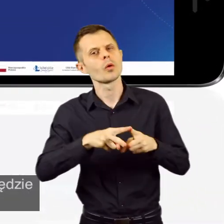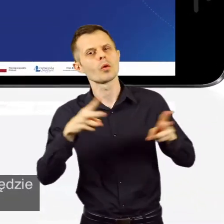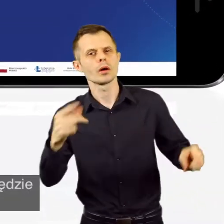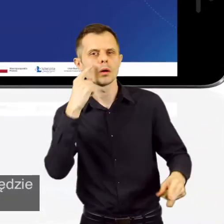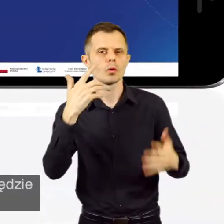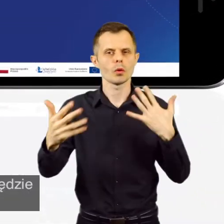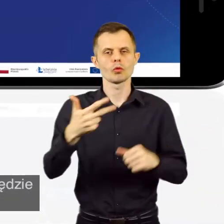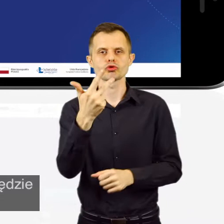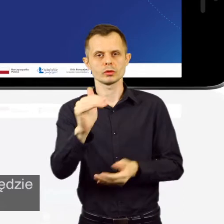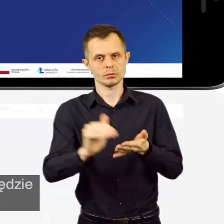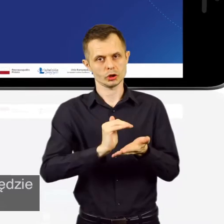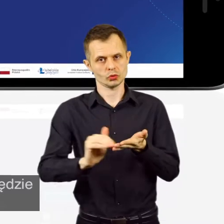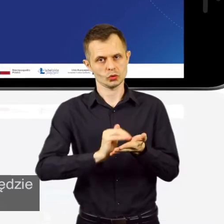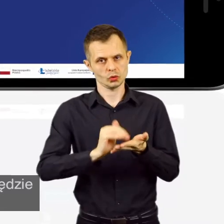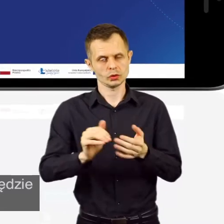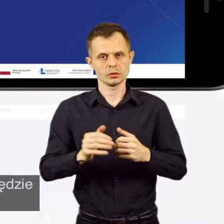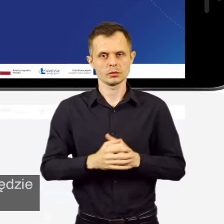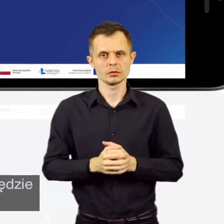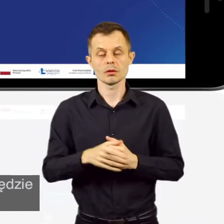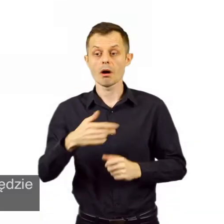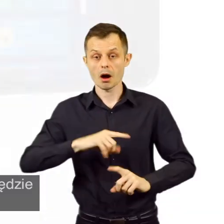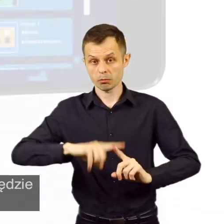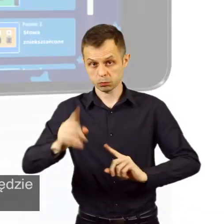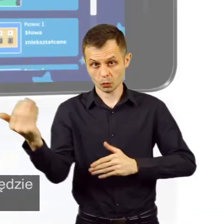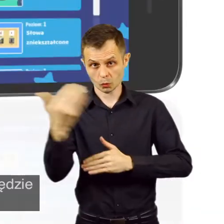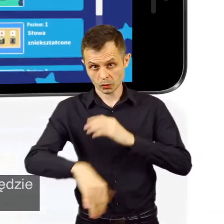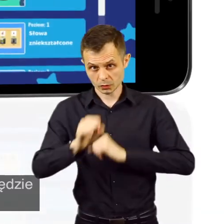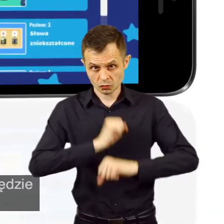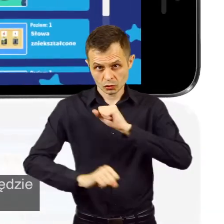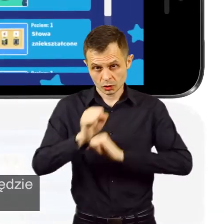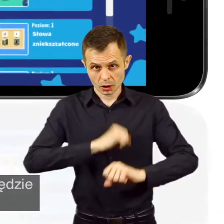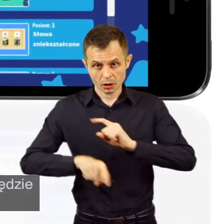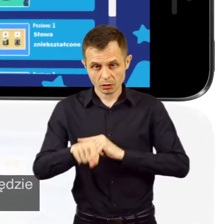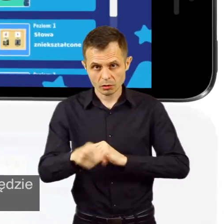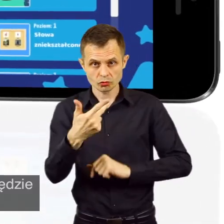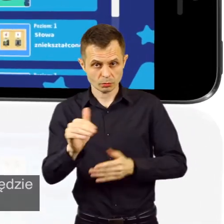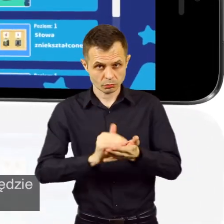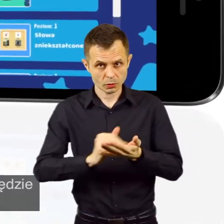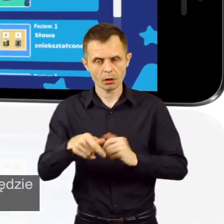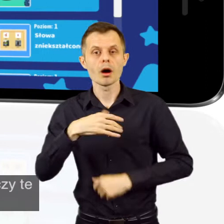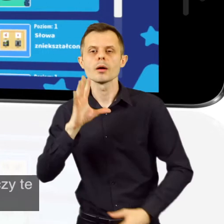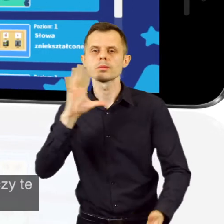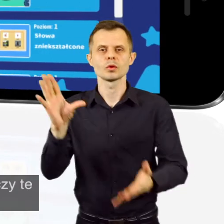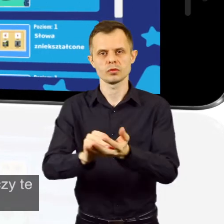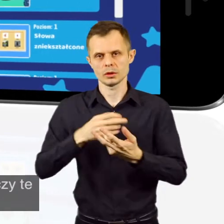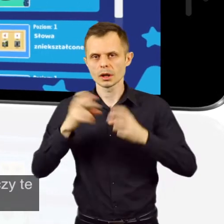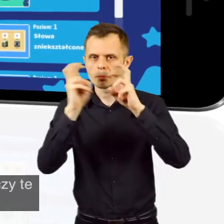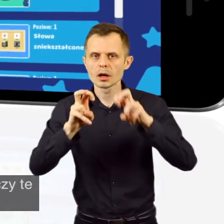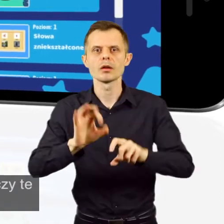około 3 miesiące i po tym treningu słuchowym będzie ponowne badanie,